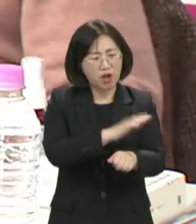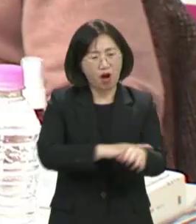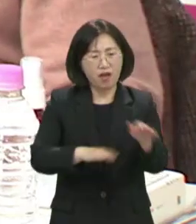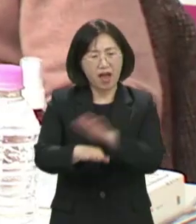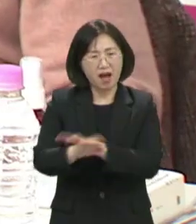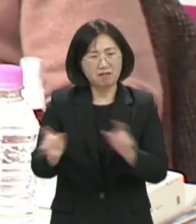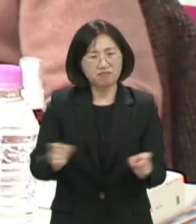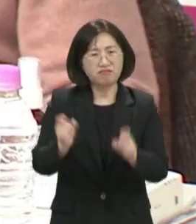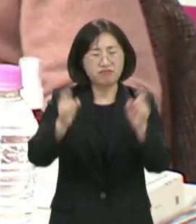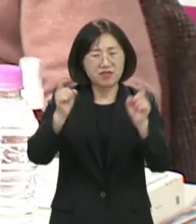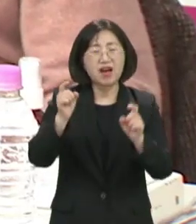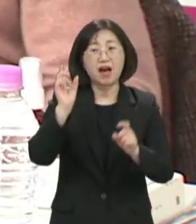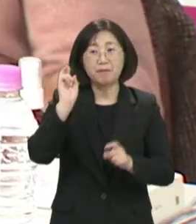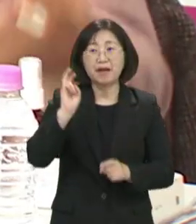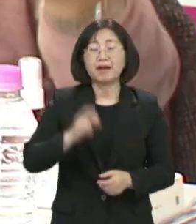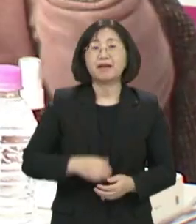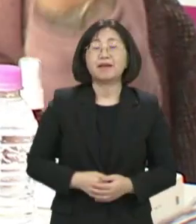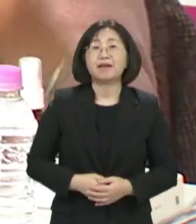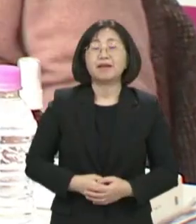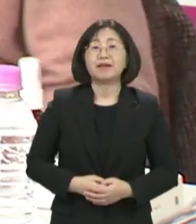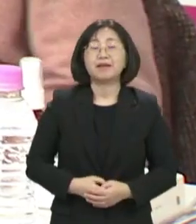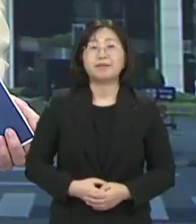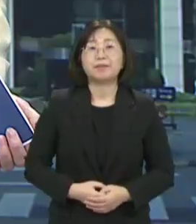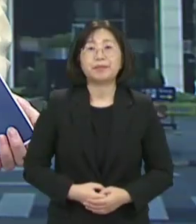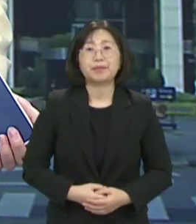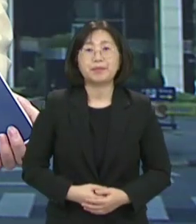전망입니다. TJB 김철진입니다.